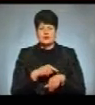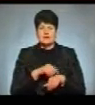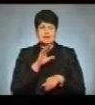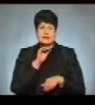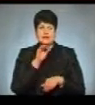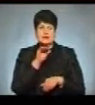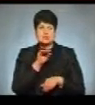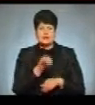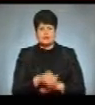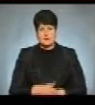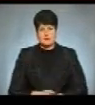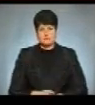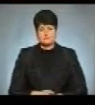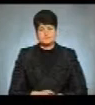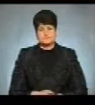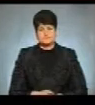декламації.